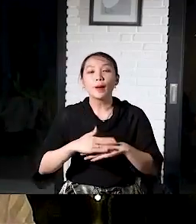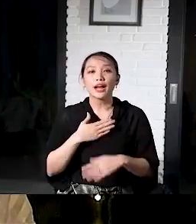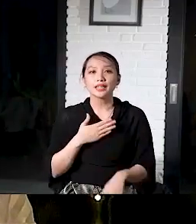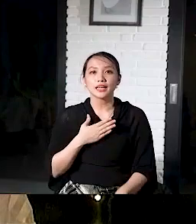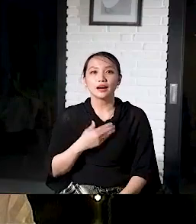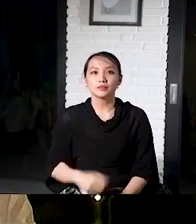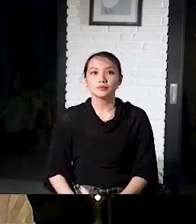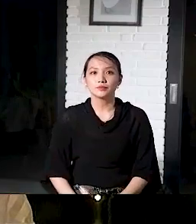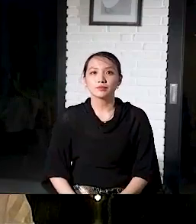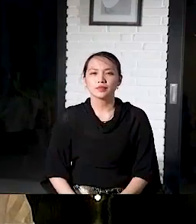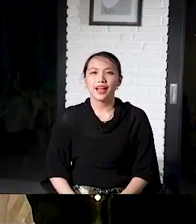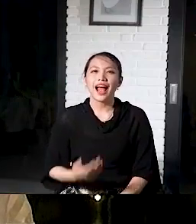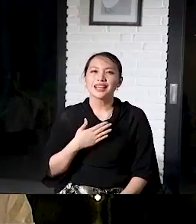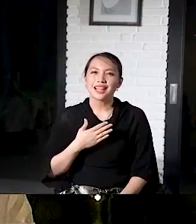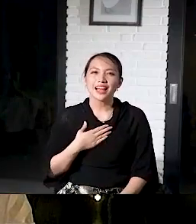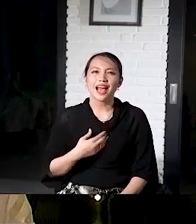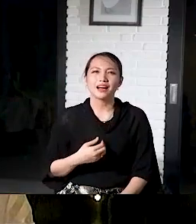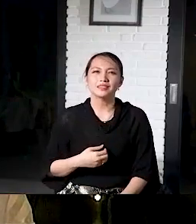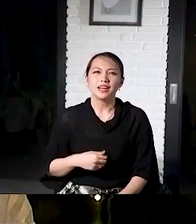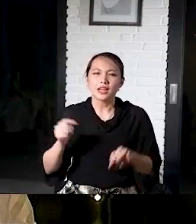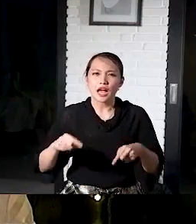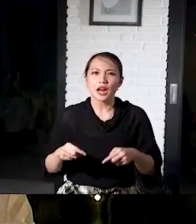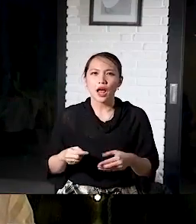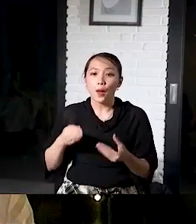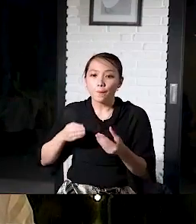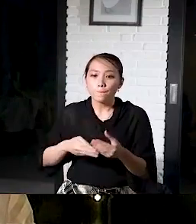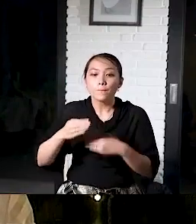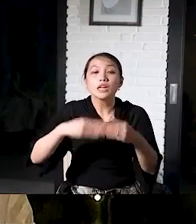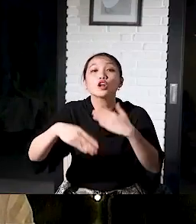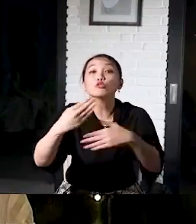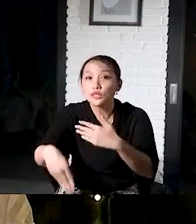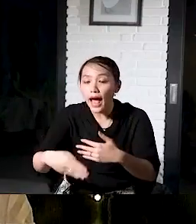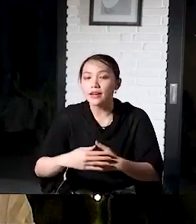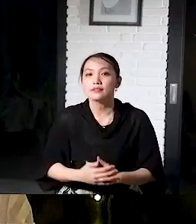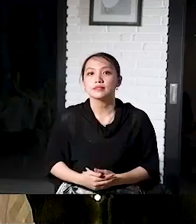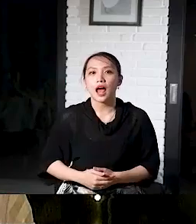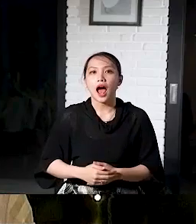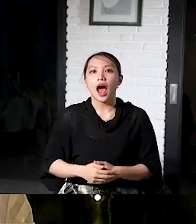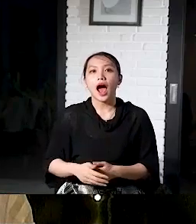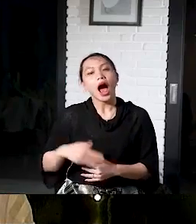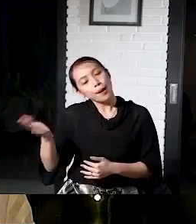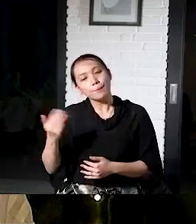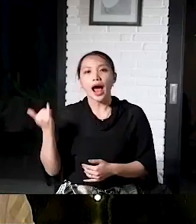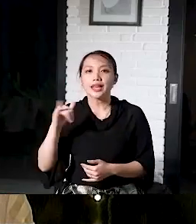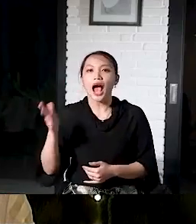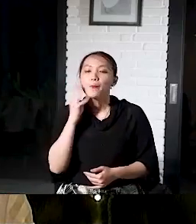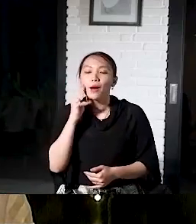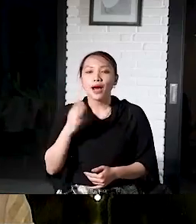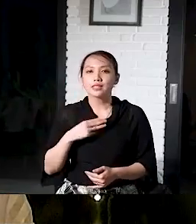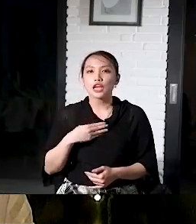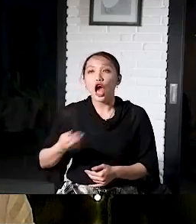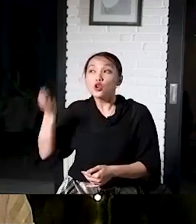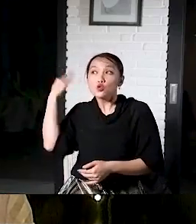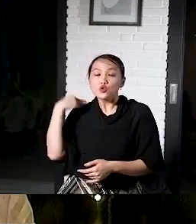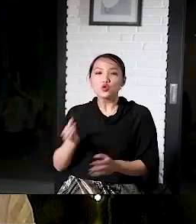saya meneruskan apapun legacy yang mama saya sudah lakukan 降下来就是我妈妈留给我